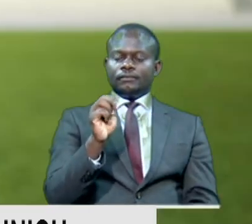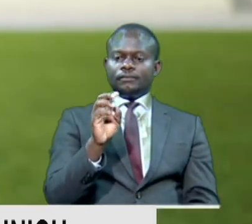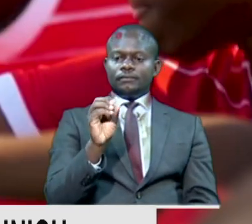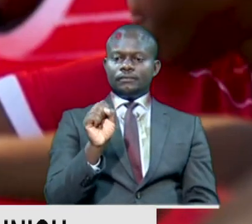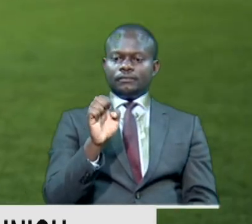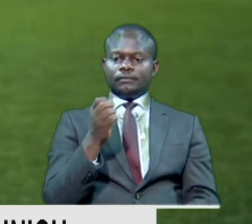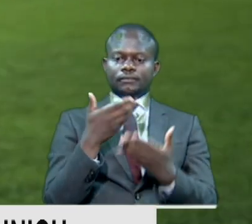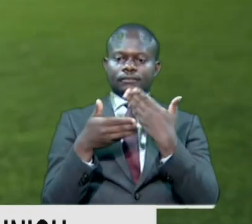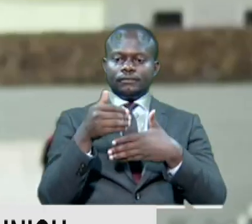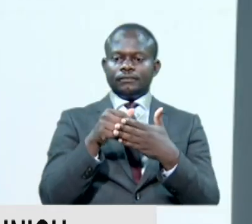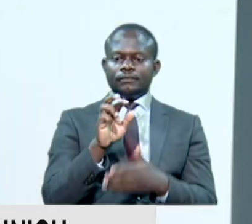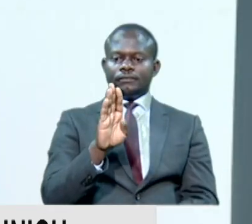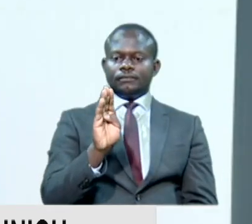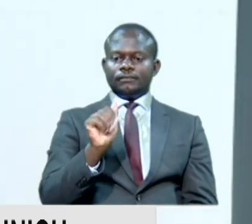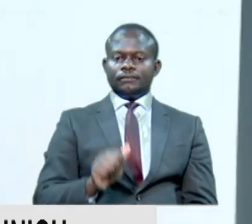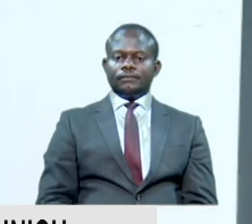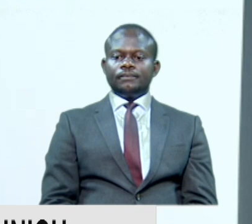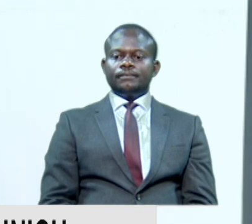na RBA